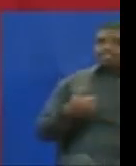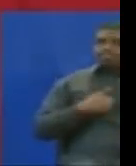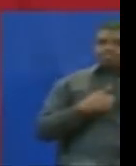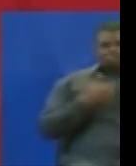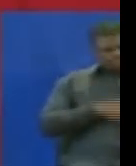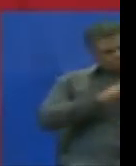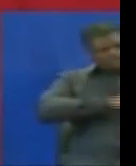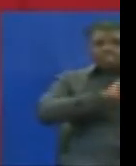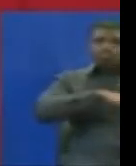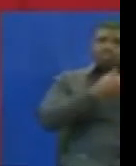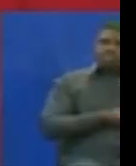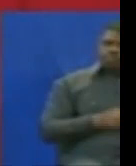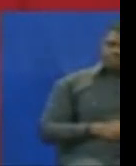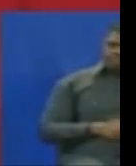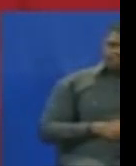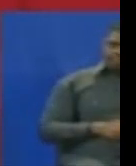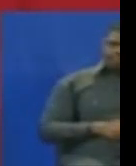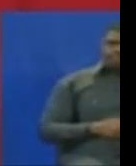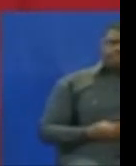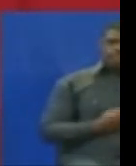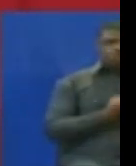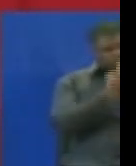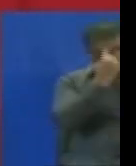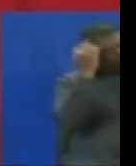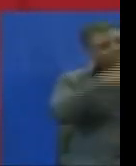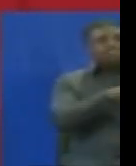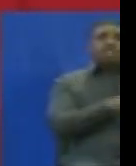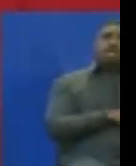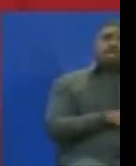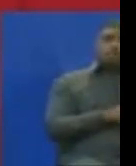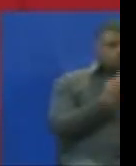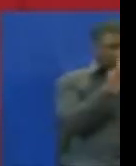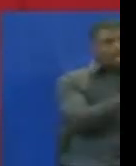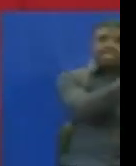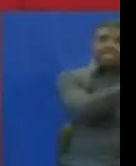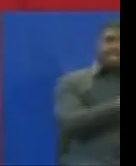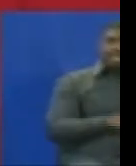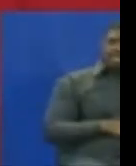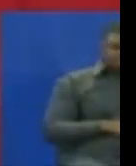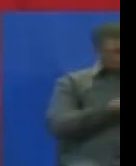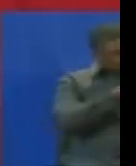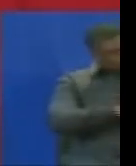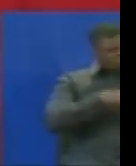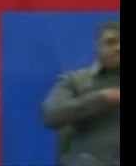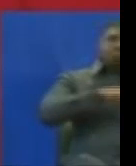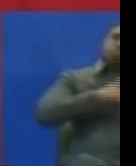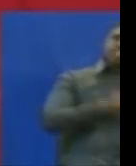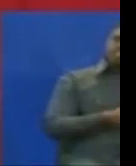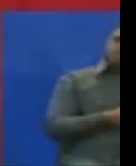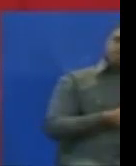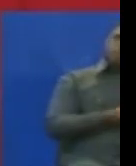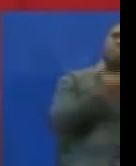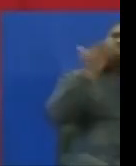nikajiongeza nikatoka Dodoma nikaenda Mafia kuiangalia ile meli. Nikaikagua mimi mwenyewe, kwanza si